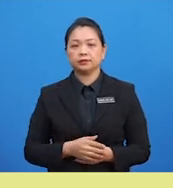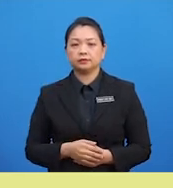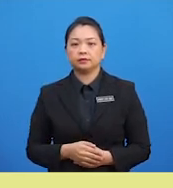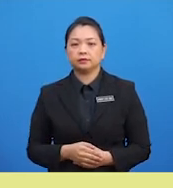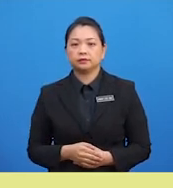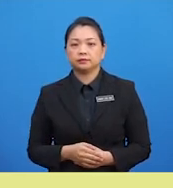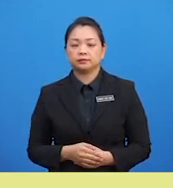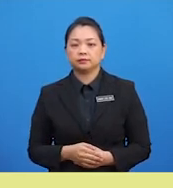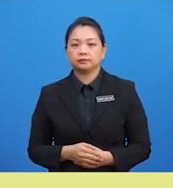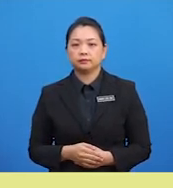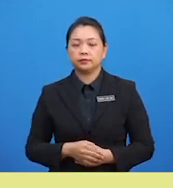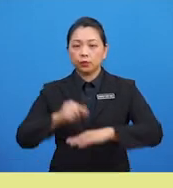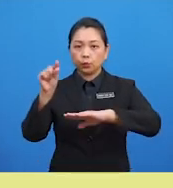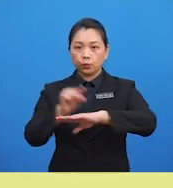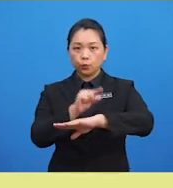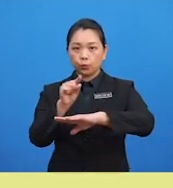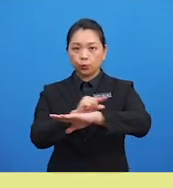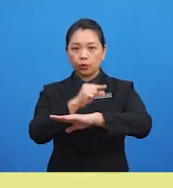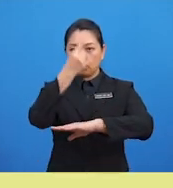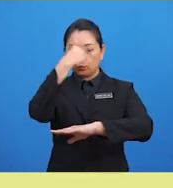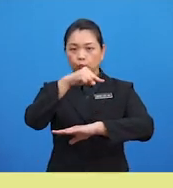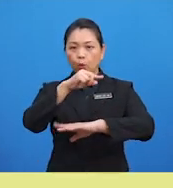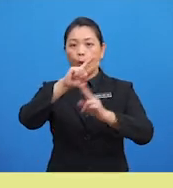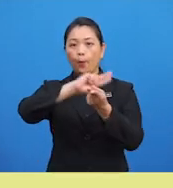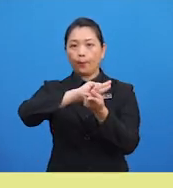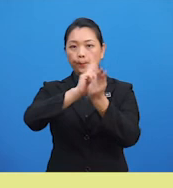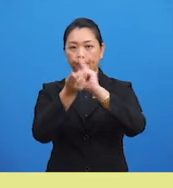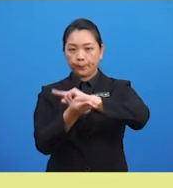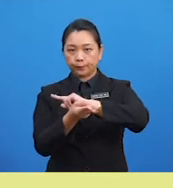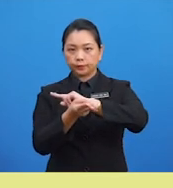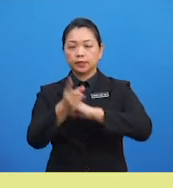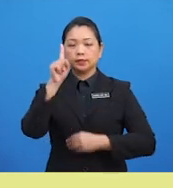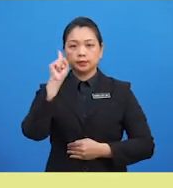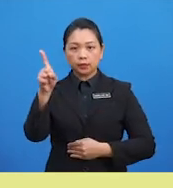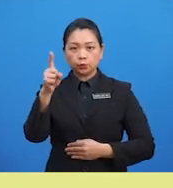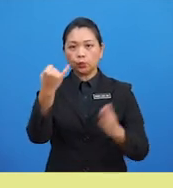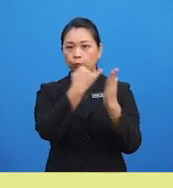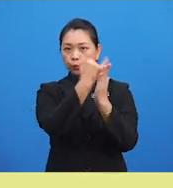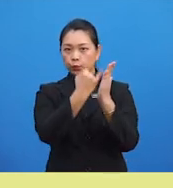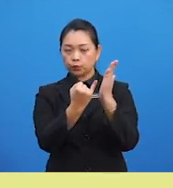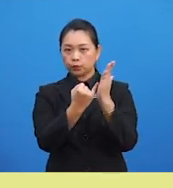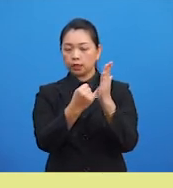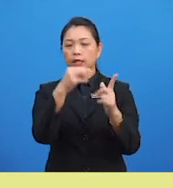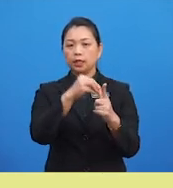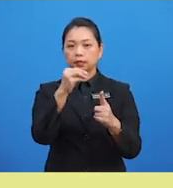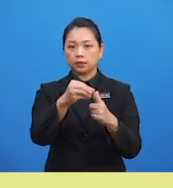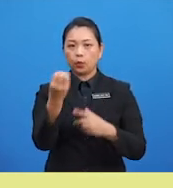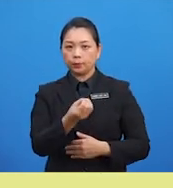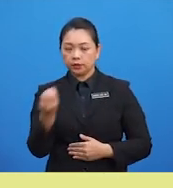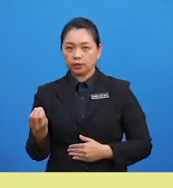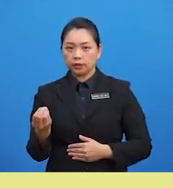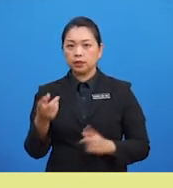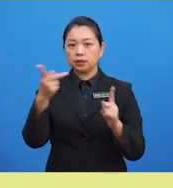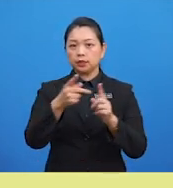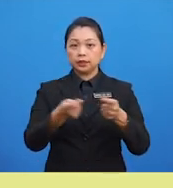move. Move digunakan untuk mengubah sesuatu lukisan atau objek ke satu tempat